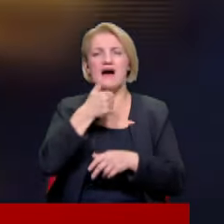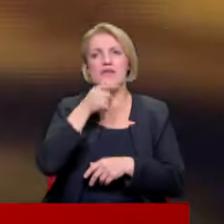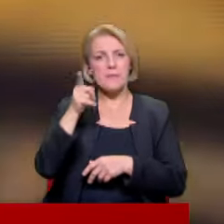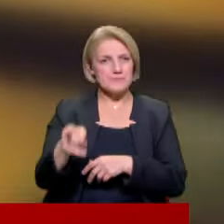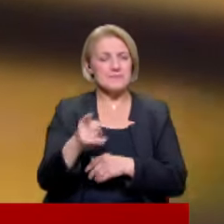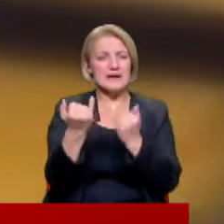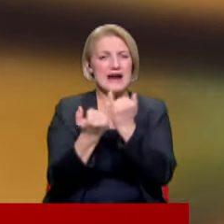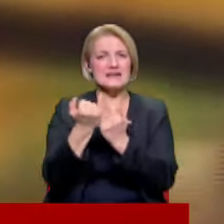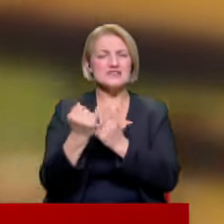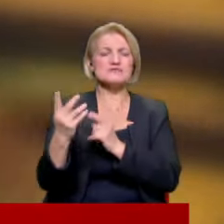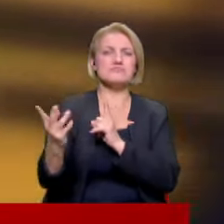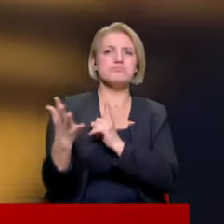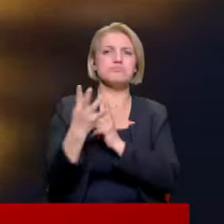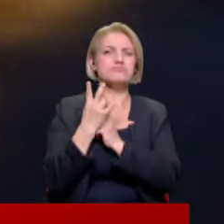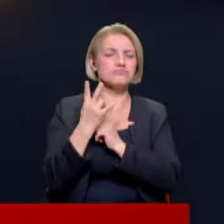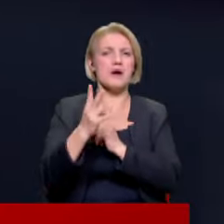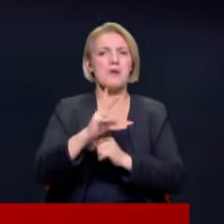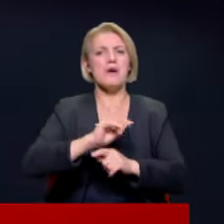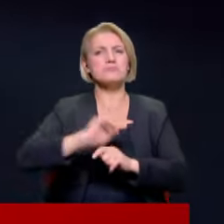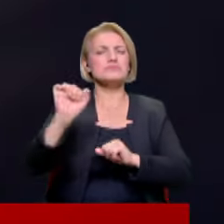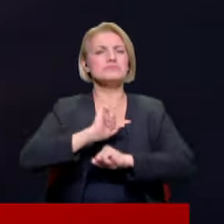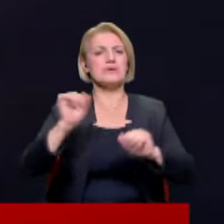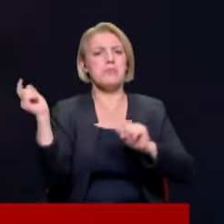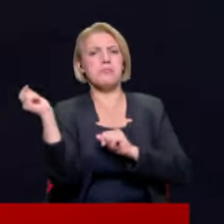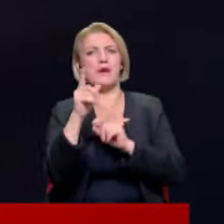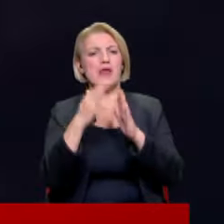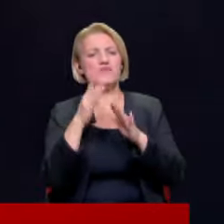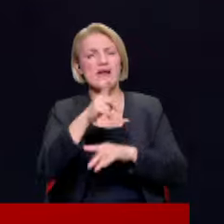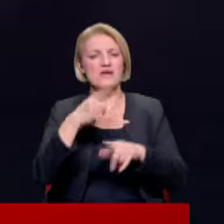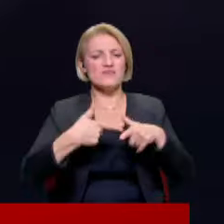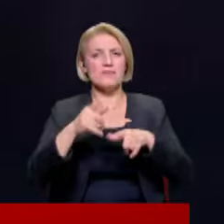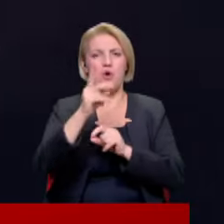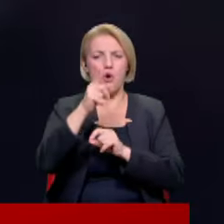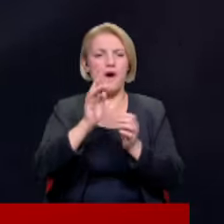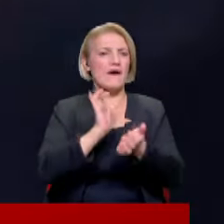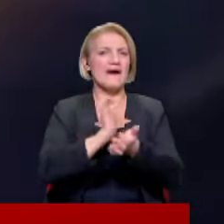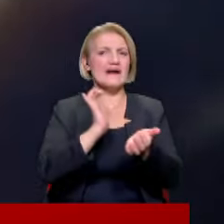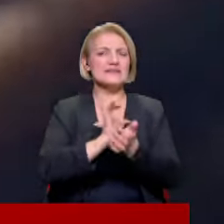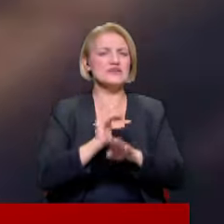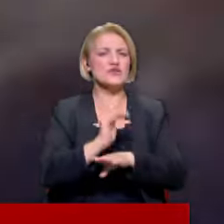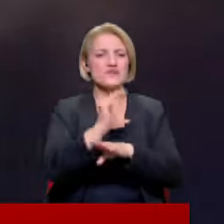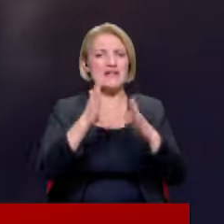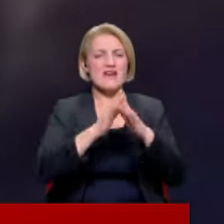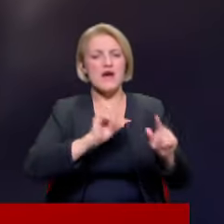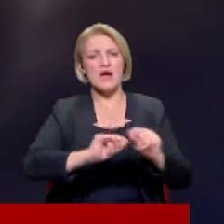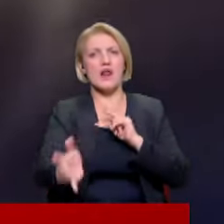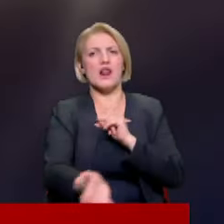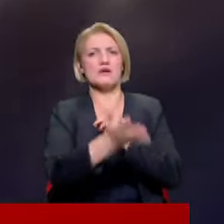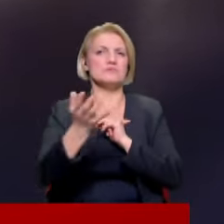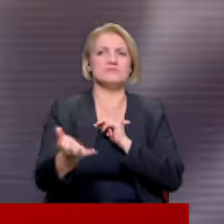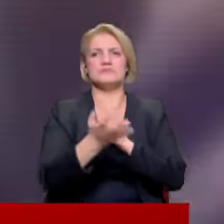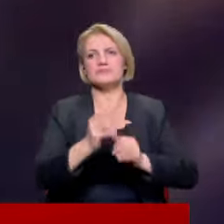ve kardeşi Mert Ö tarafından molotoflu saldırıya uğradı. Fadime Ö ve ailesinin yaşadığı evi ateşe